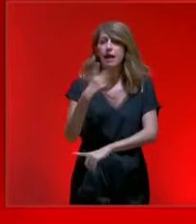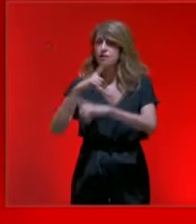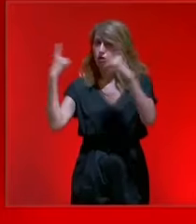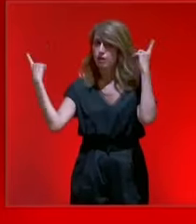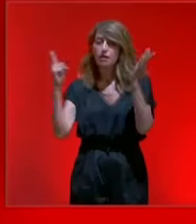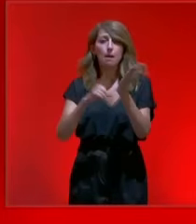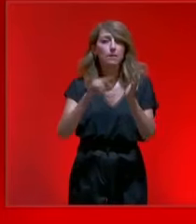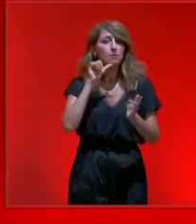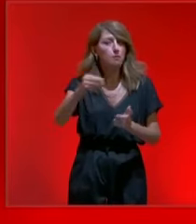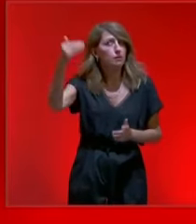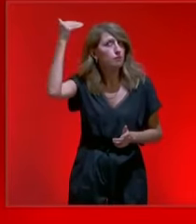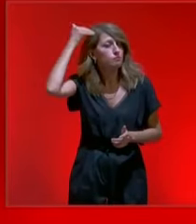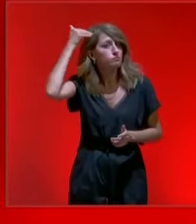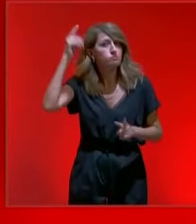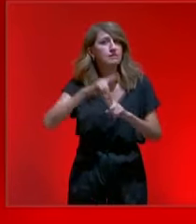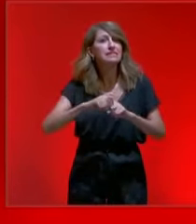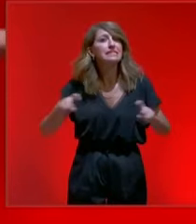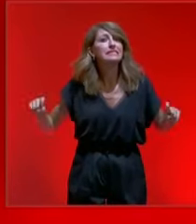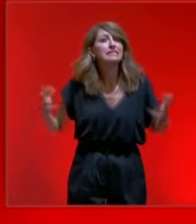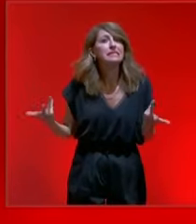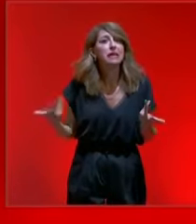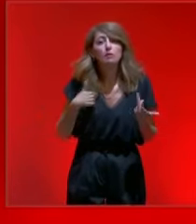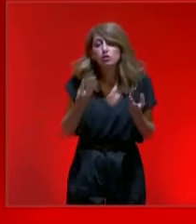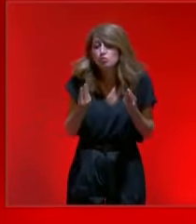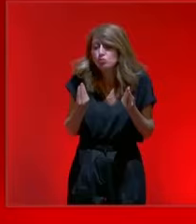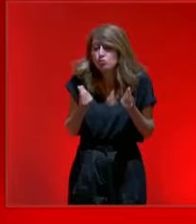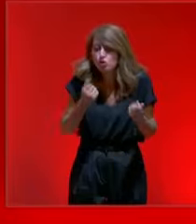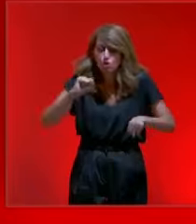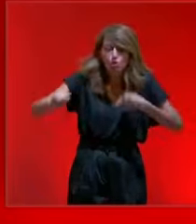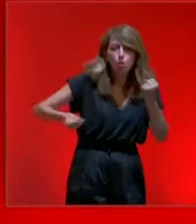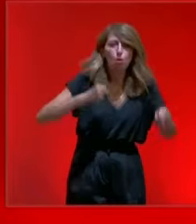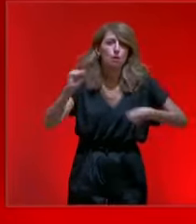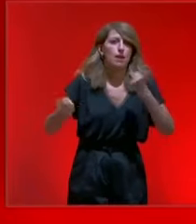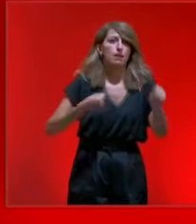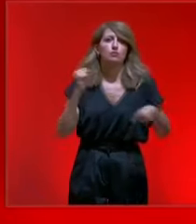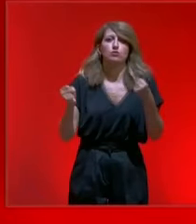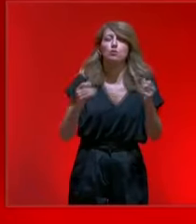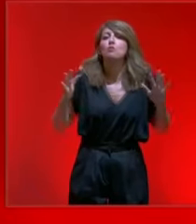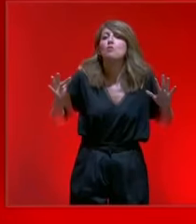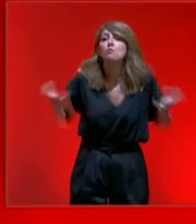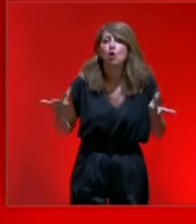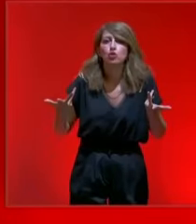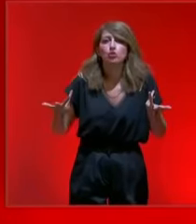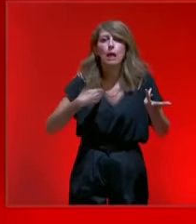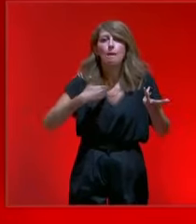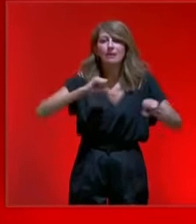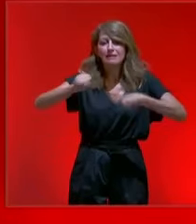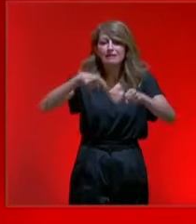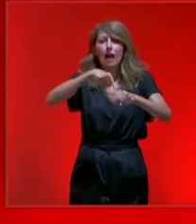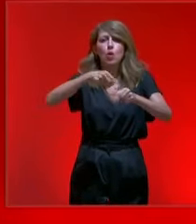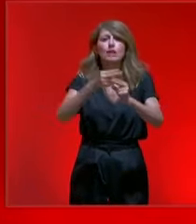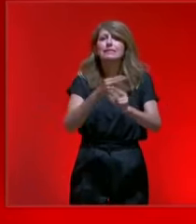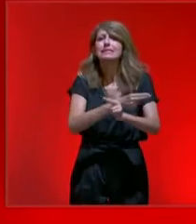το έδαφος πάνω στο οποίο θα κληθούμε να τη δώσουμε. Τα χαρακτηριστικά του. Το συσχετισμό